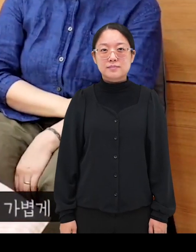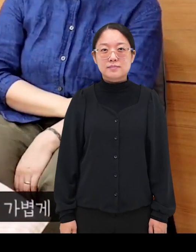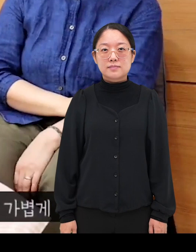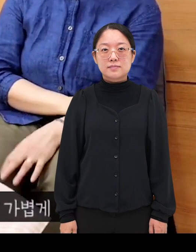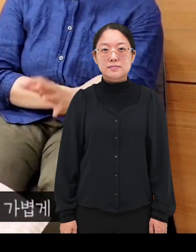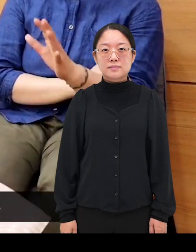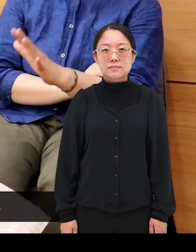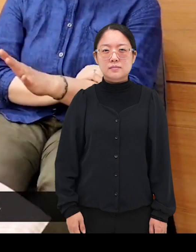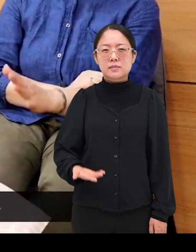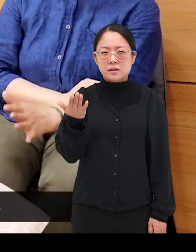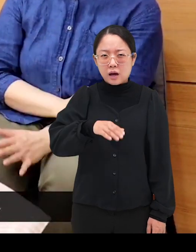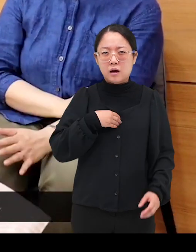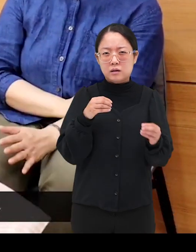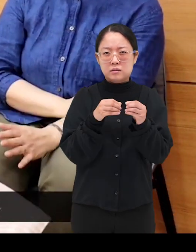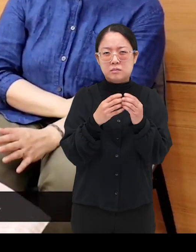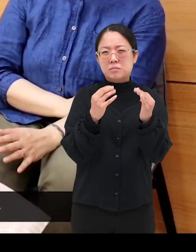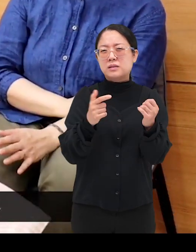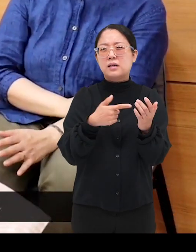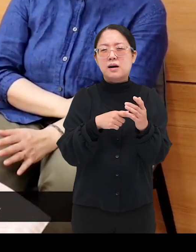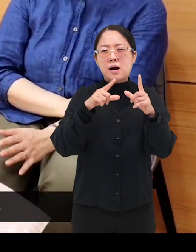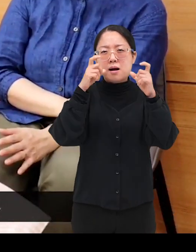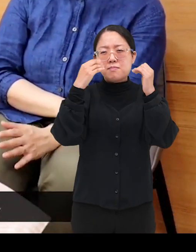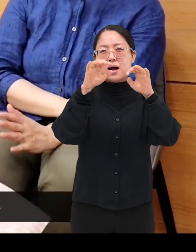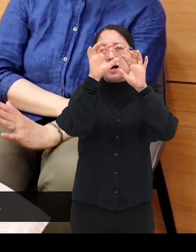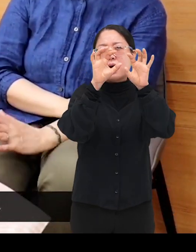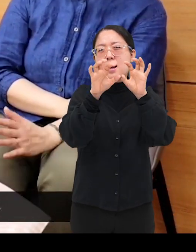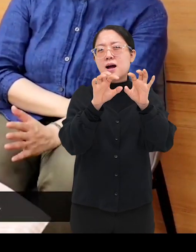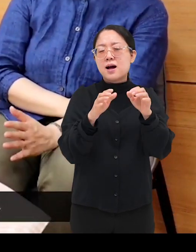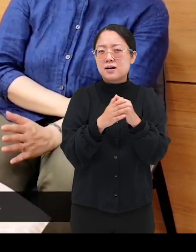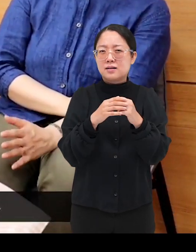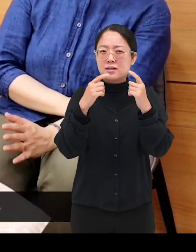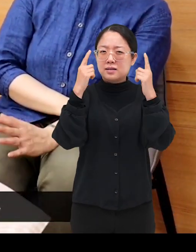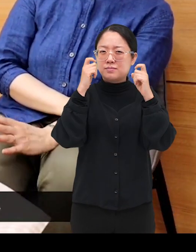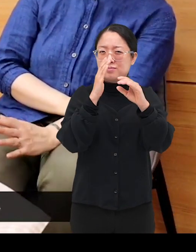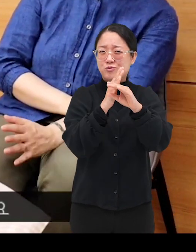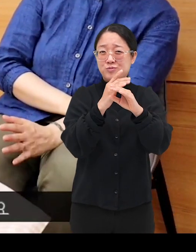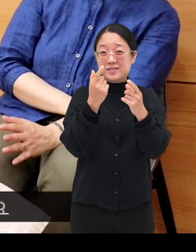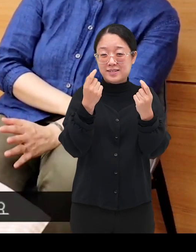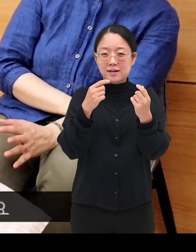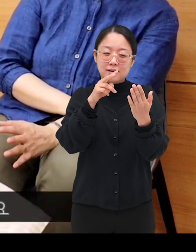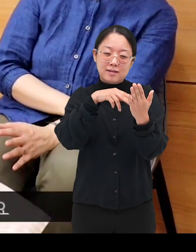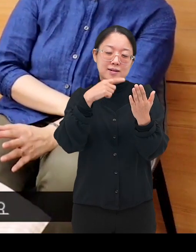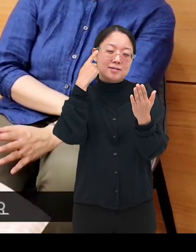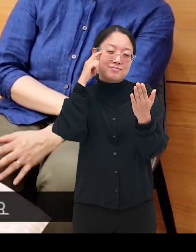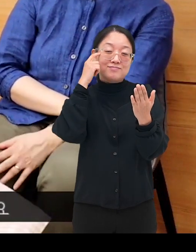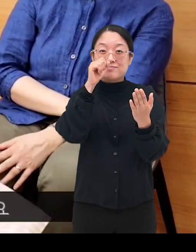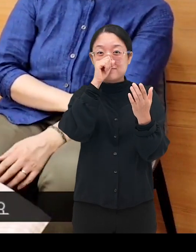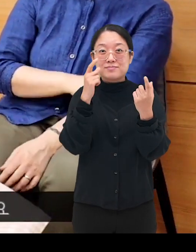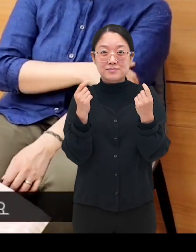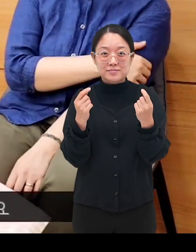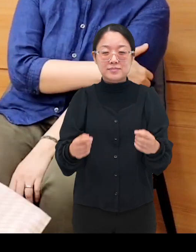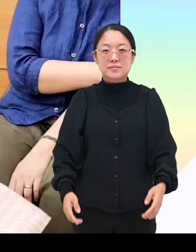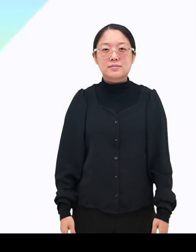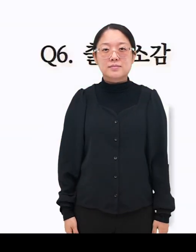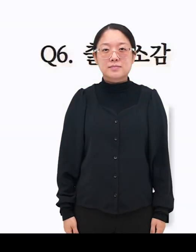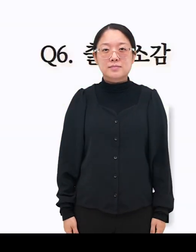가볍게 그리고 저는 이제 글이 많지 않고 사진이 많으니까 사진 위주로 감상하시면 좋을 것